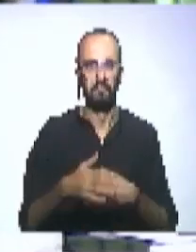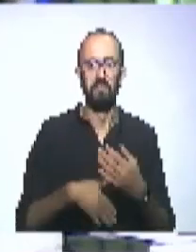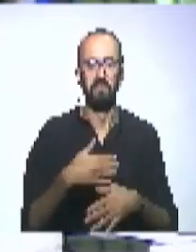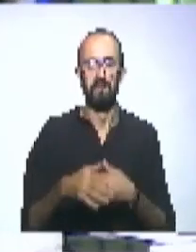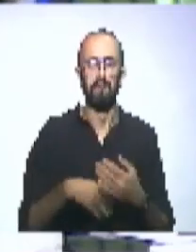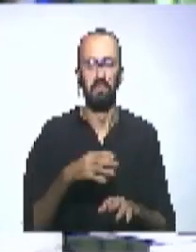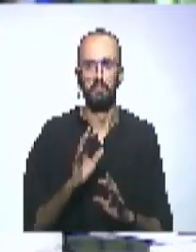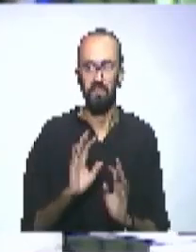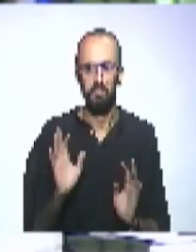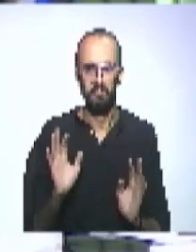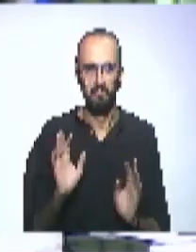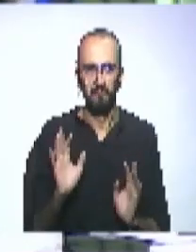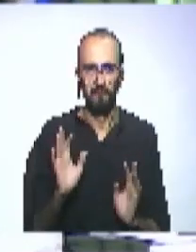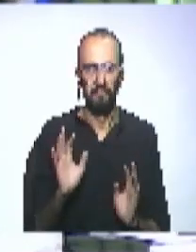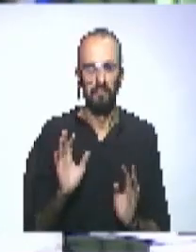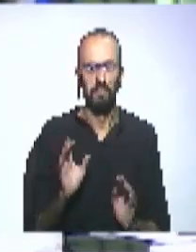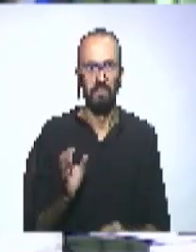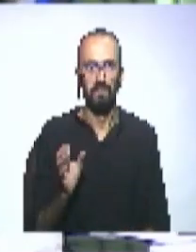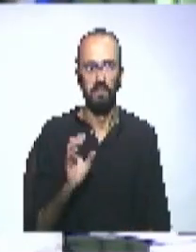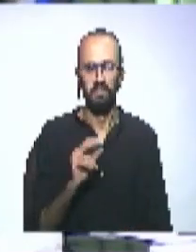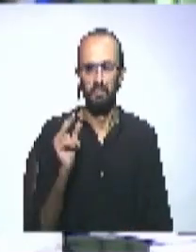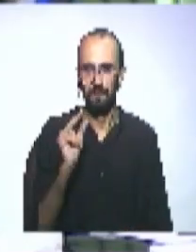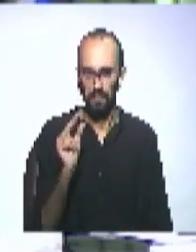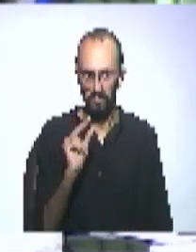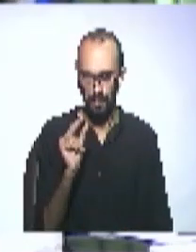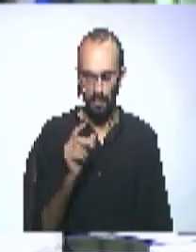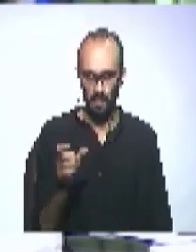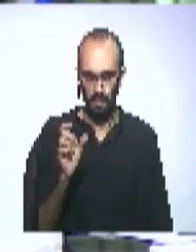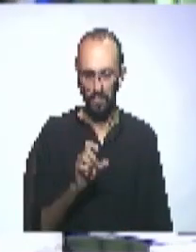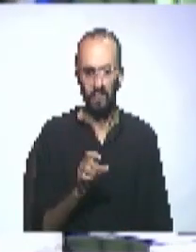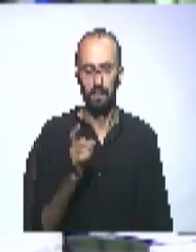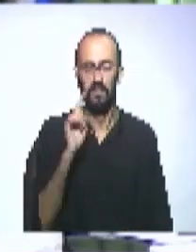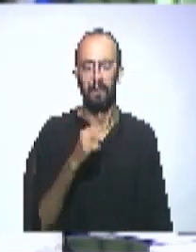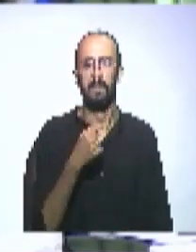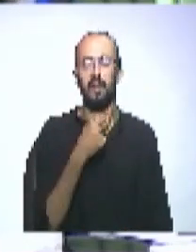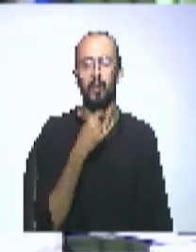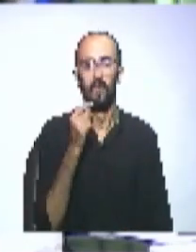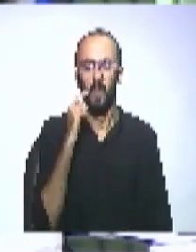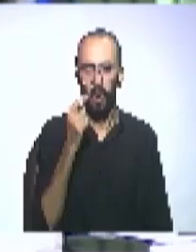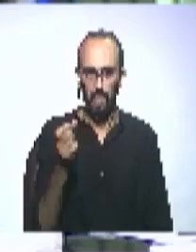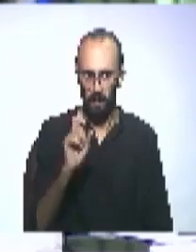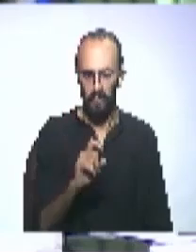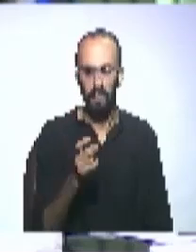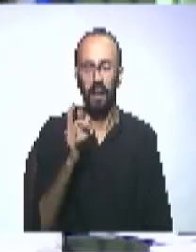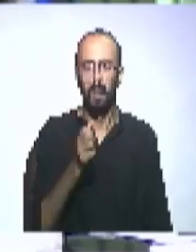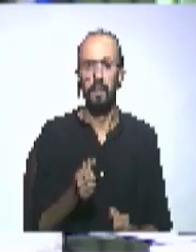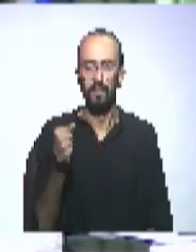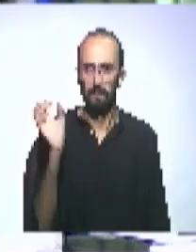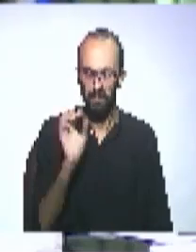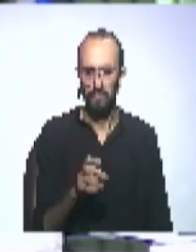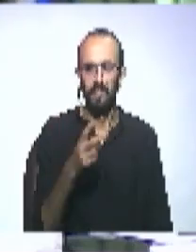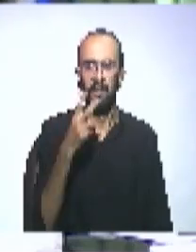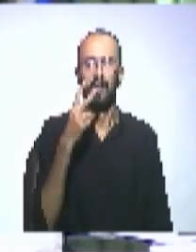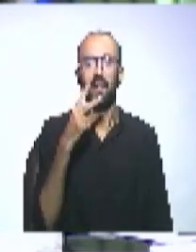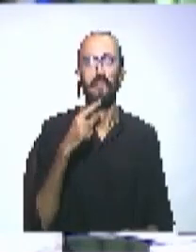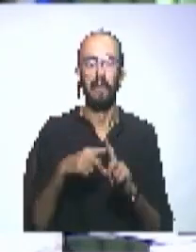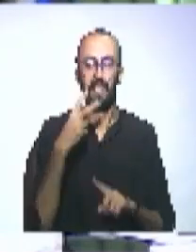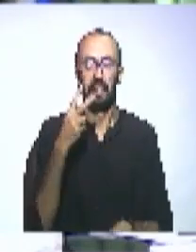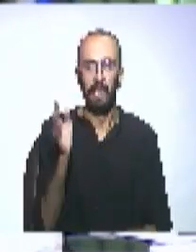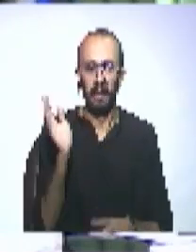3. حطينا عليها 100 جرام سكر، 100 جرام لبن، 200 جرام دقيق ومعلقه